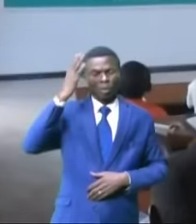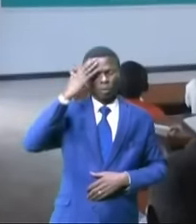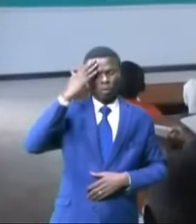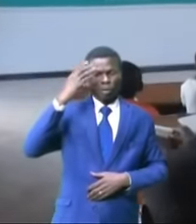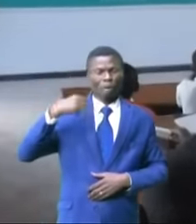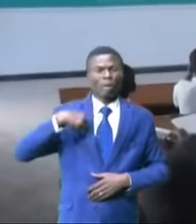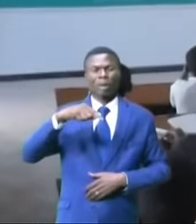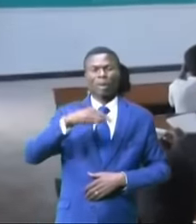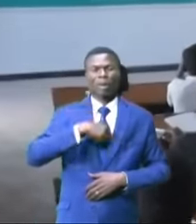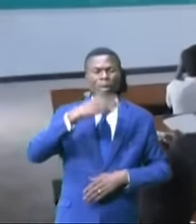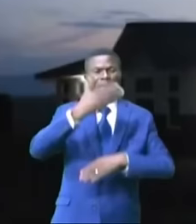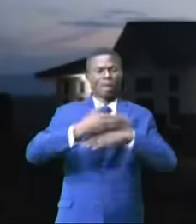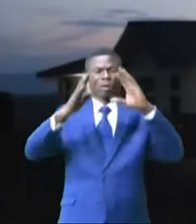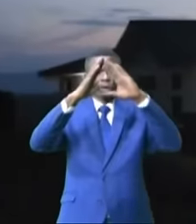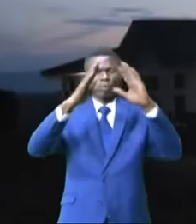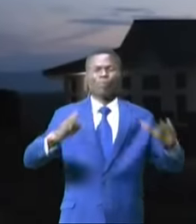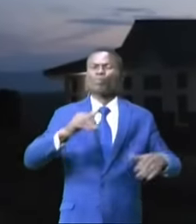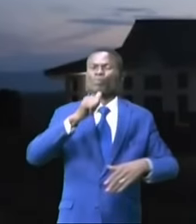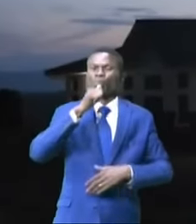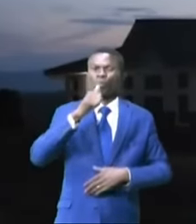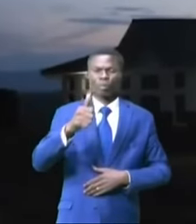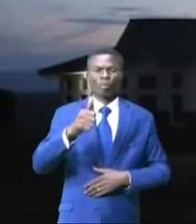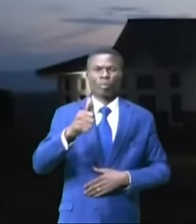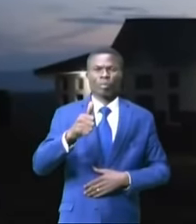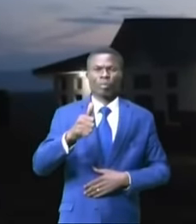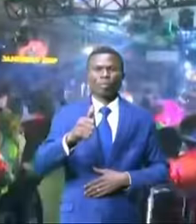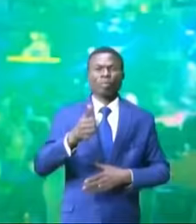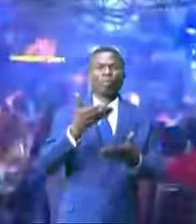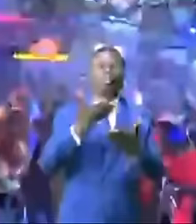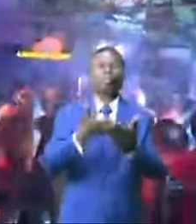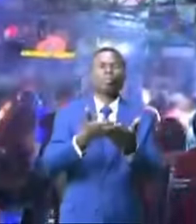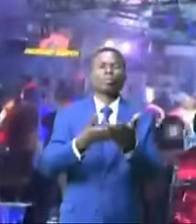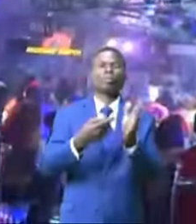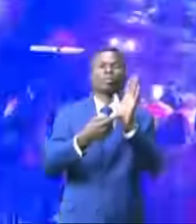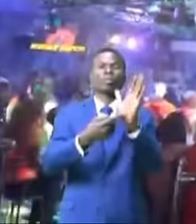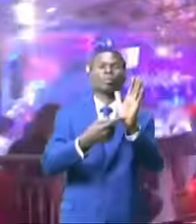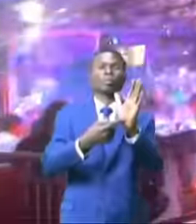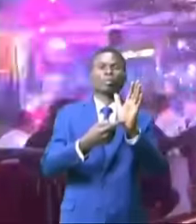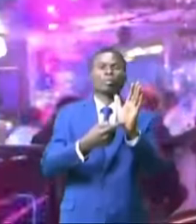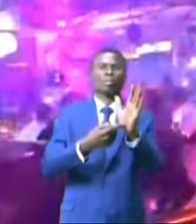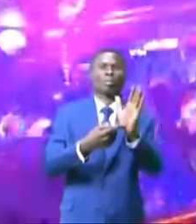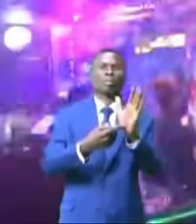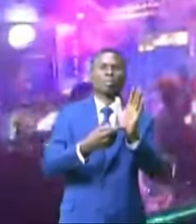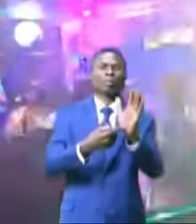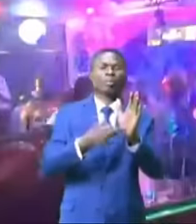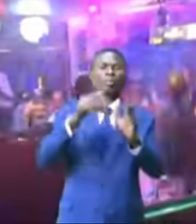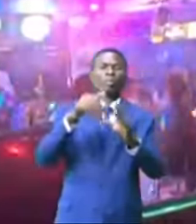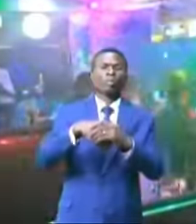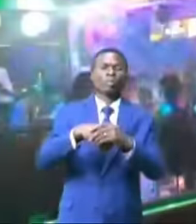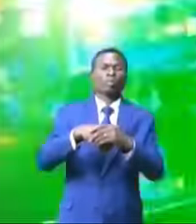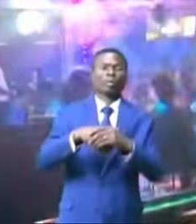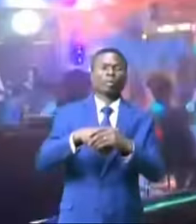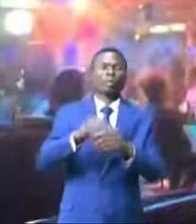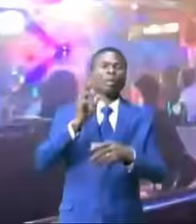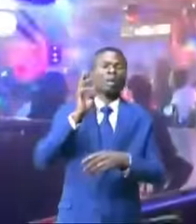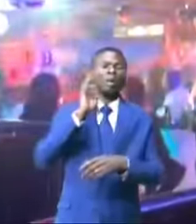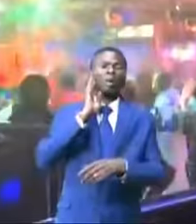un très beau bâtiment. Et si on faisait Bunia by night dans cette boîte de nuit?